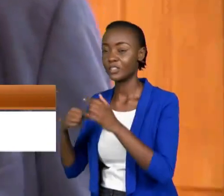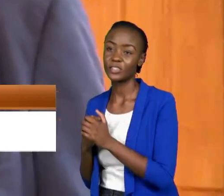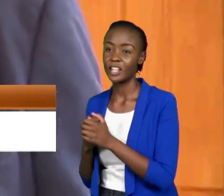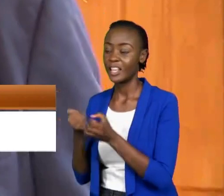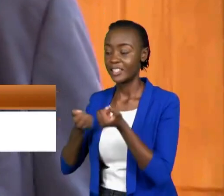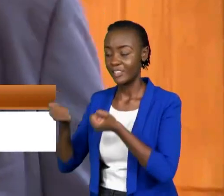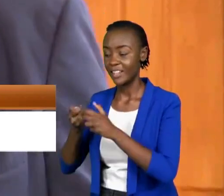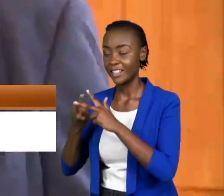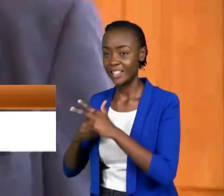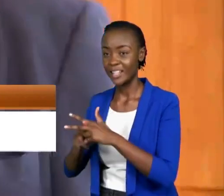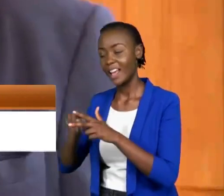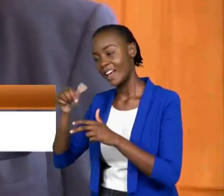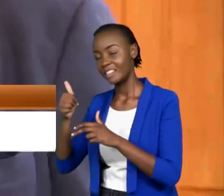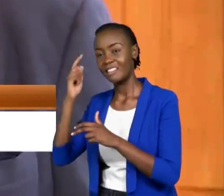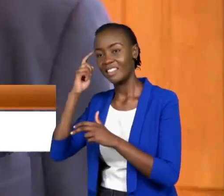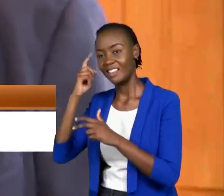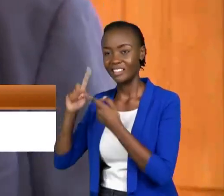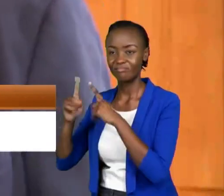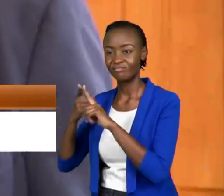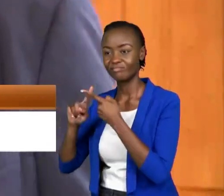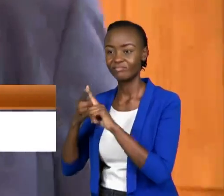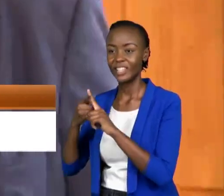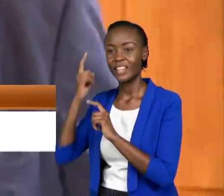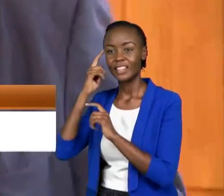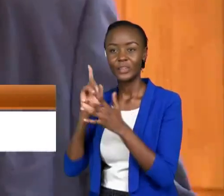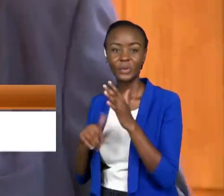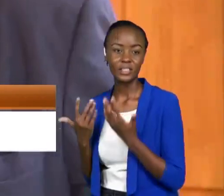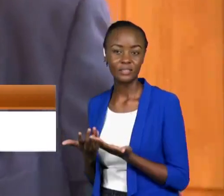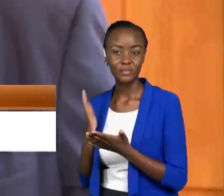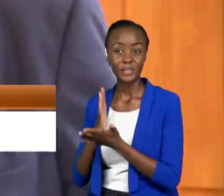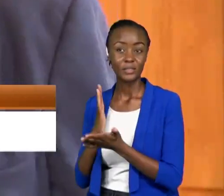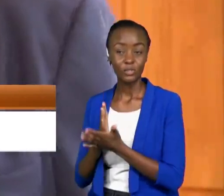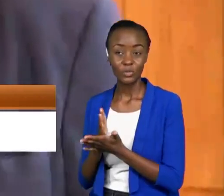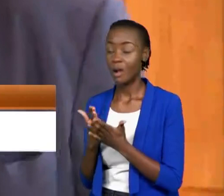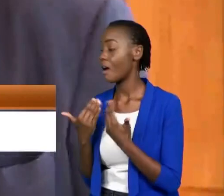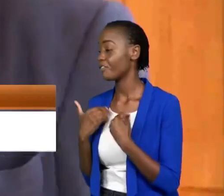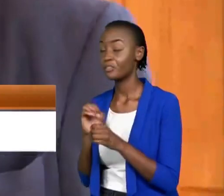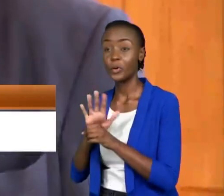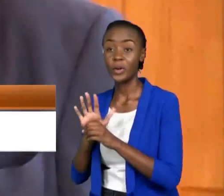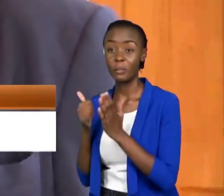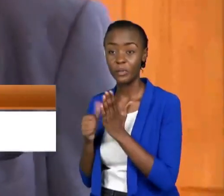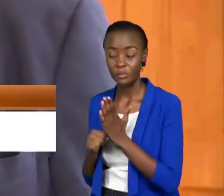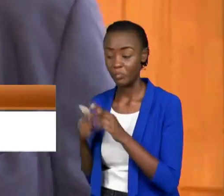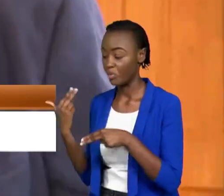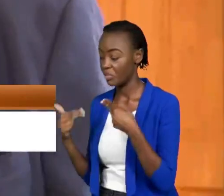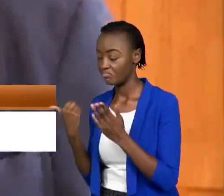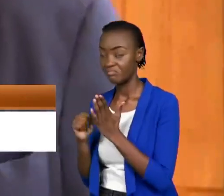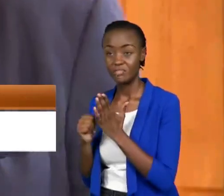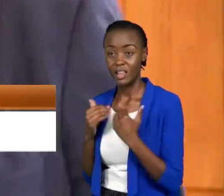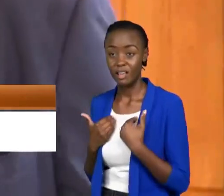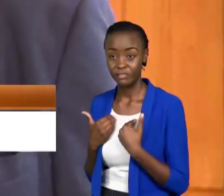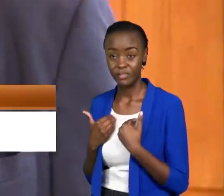wanafikiria ya kwamba ama mawazo yao na maono yao kwa sasa ni kwamba licha ya kwamba tulikuwa tumeathiriwa kidogo kama hoteli, kidogo kama